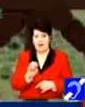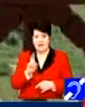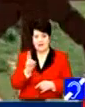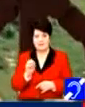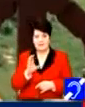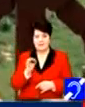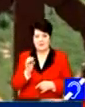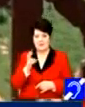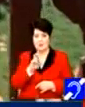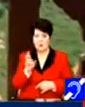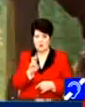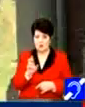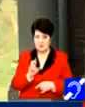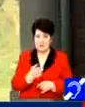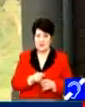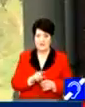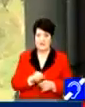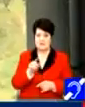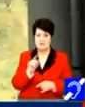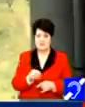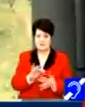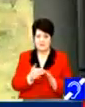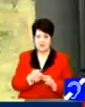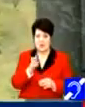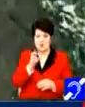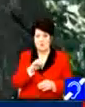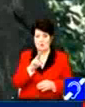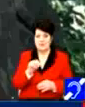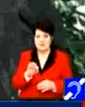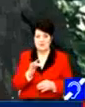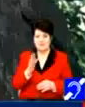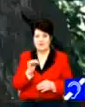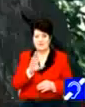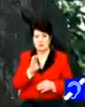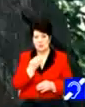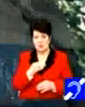Guranda, județul Botoșani, și conacul Dimache Arghiropol din satul Gugești, județul Vaslui.